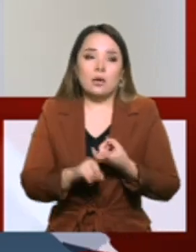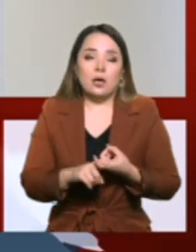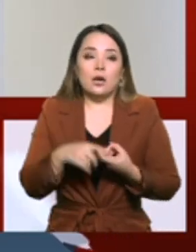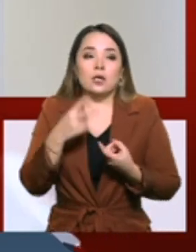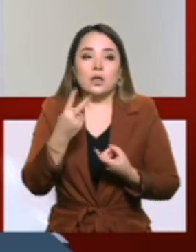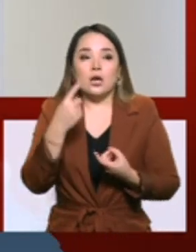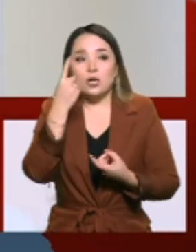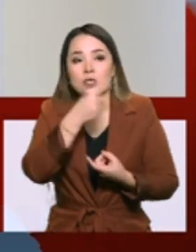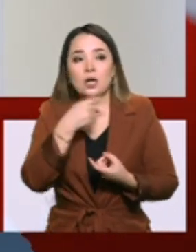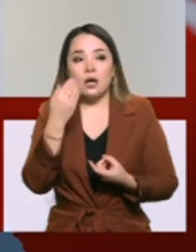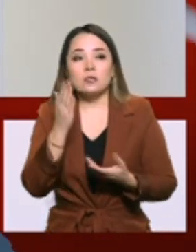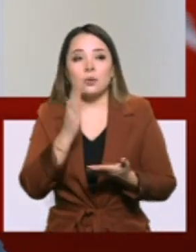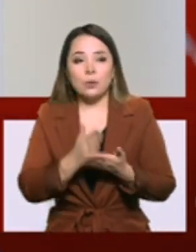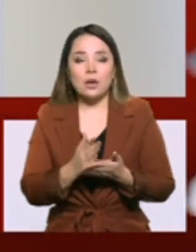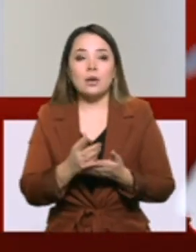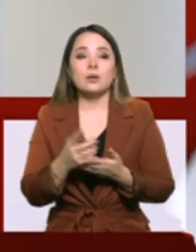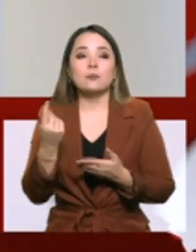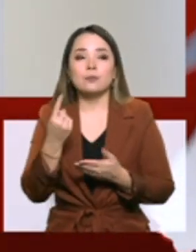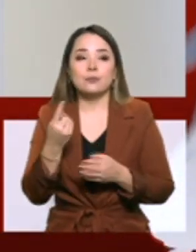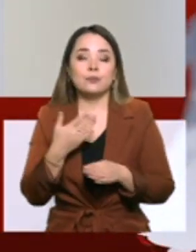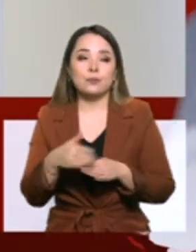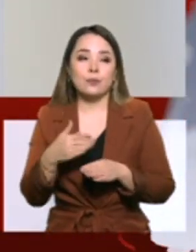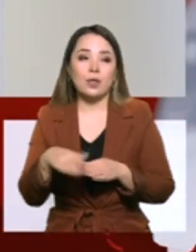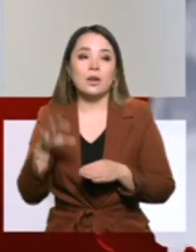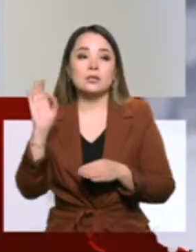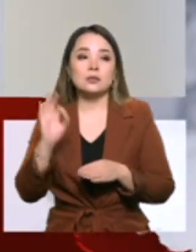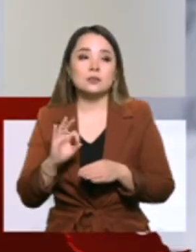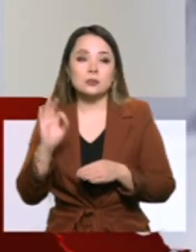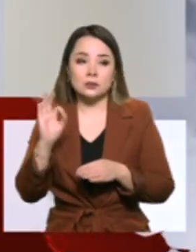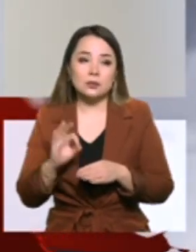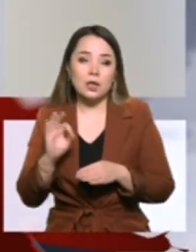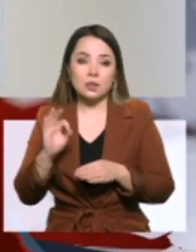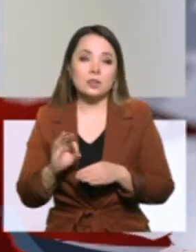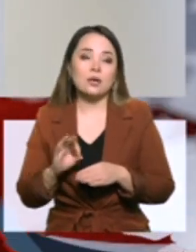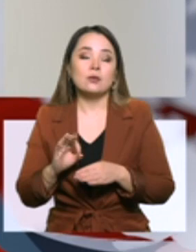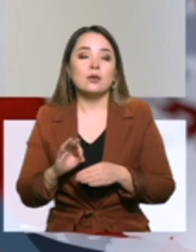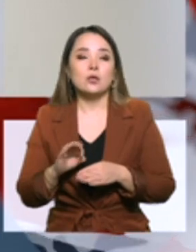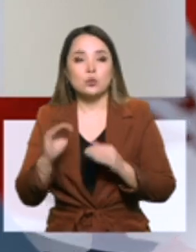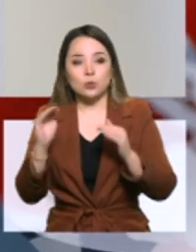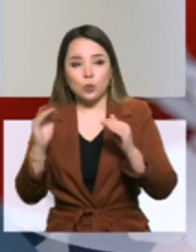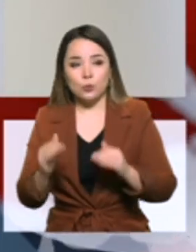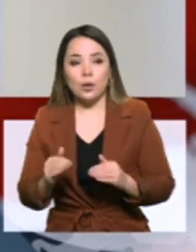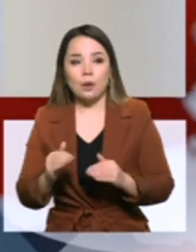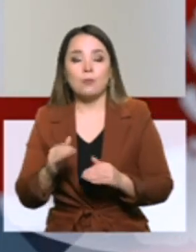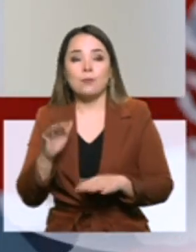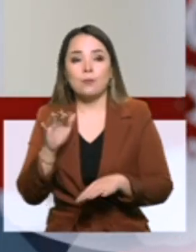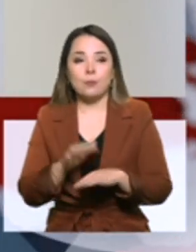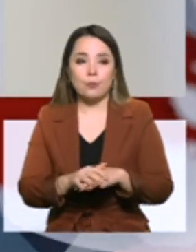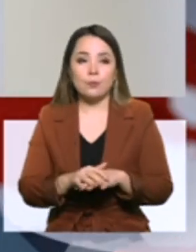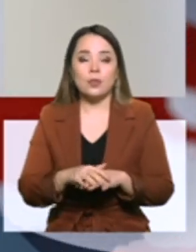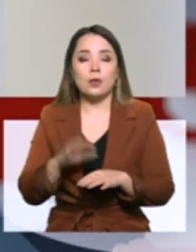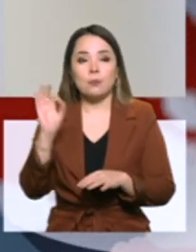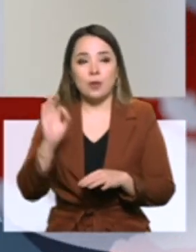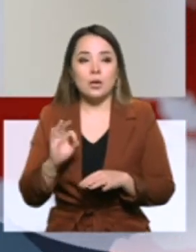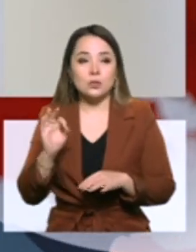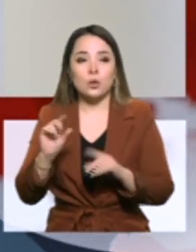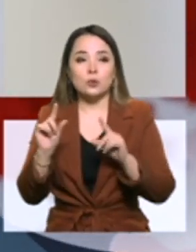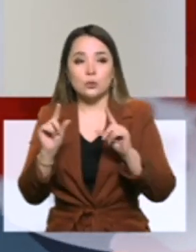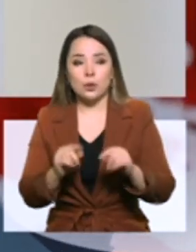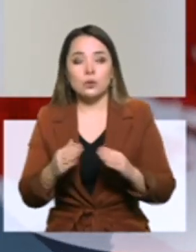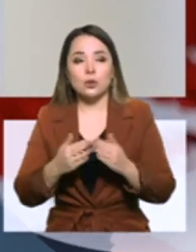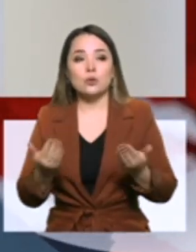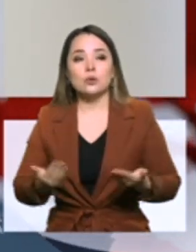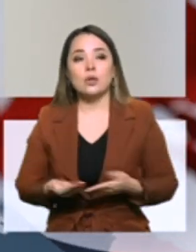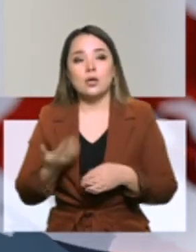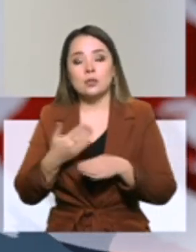бар. Бірінші кезекте несиелердің пайызы төмендейді. Яғни базалық пайыздық мөлшерлеме төмендесе, онда ипотекалық